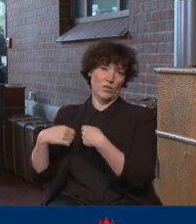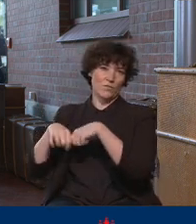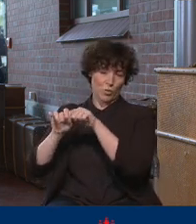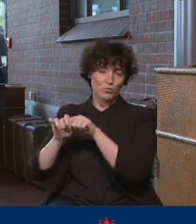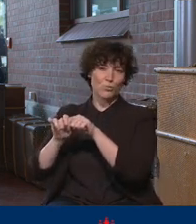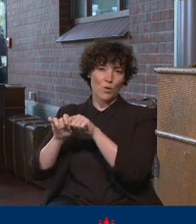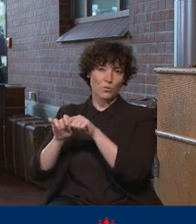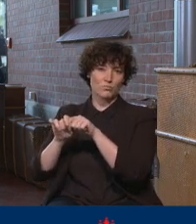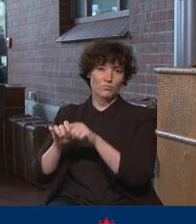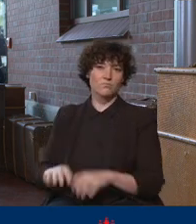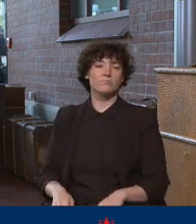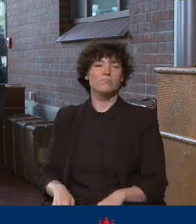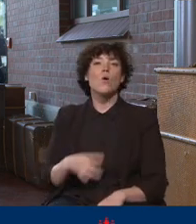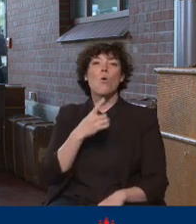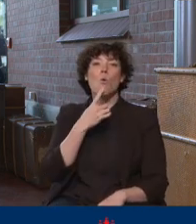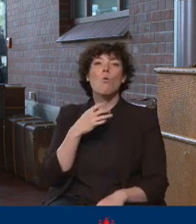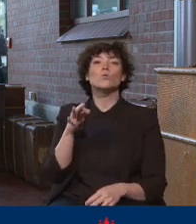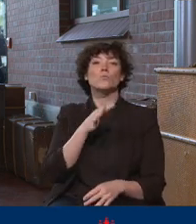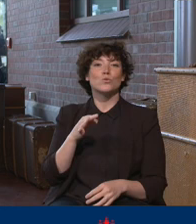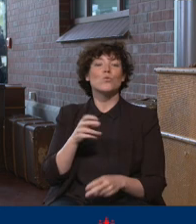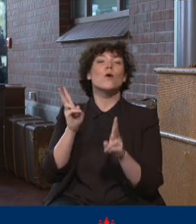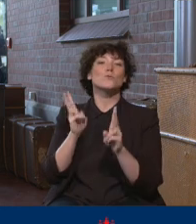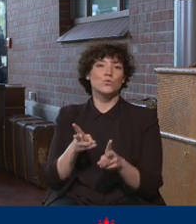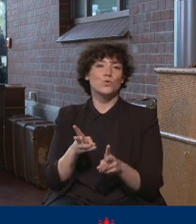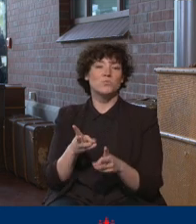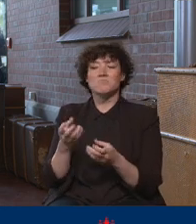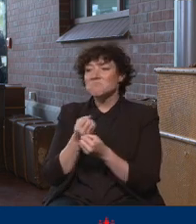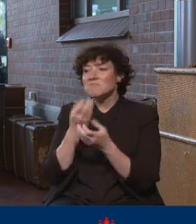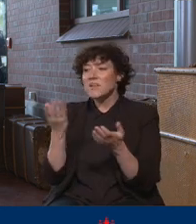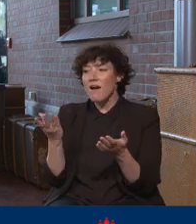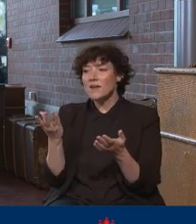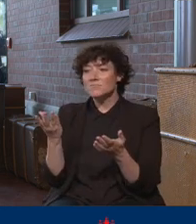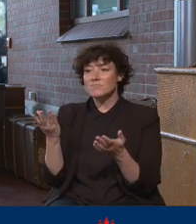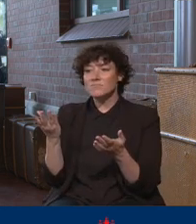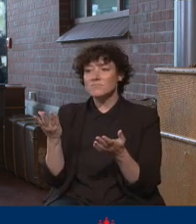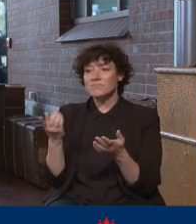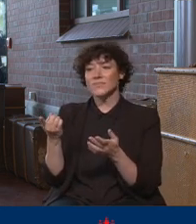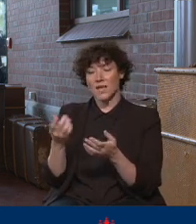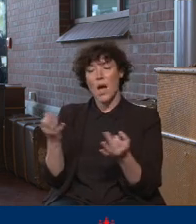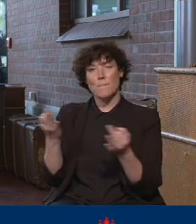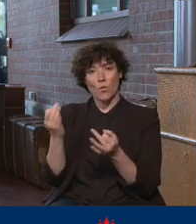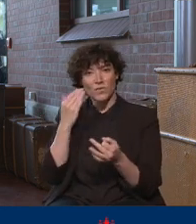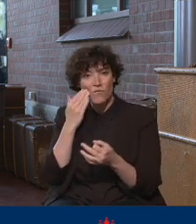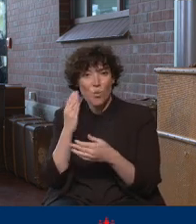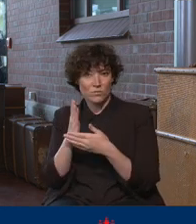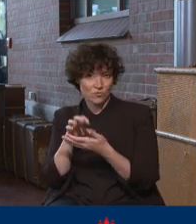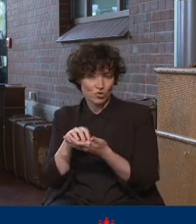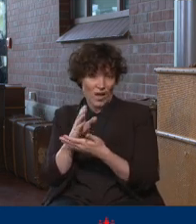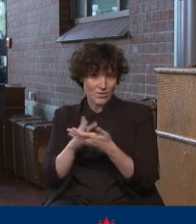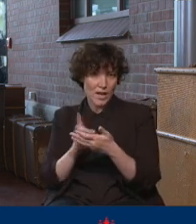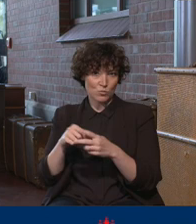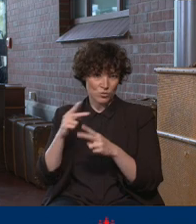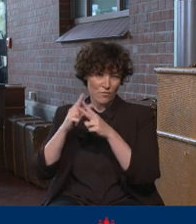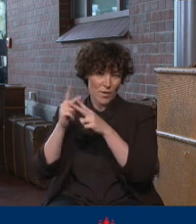rothenburgsort ich bin ganz bei ihm natürlich da haben wir noch richtig was dem wunschzettel nachzubessern ich würde aber auch noch mal sagen